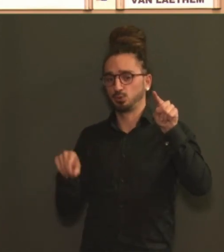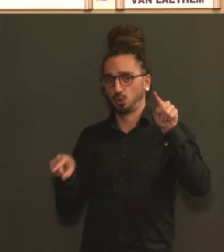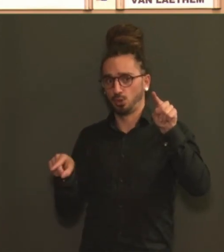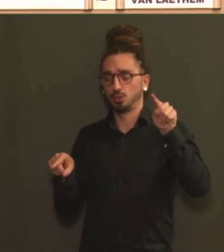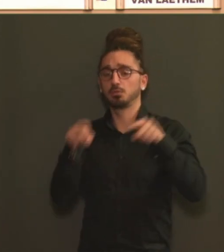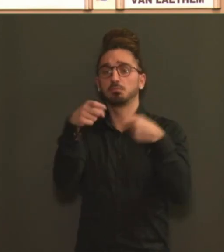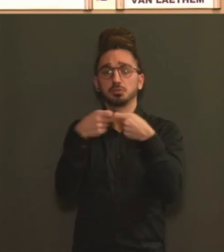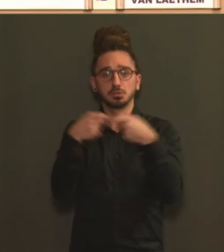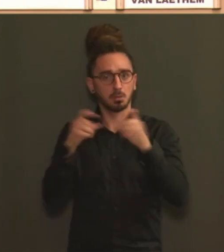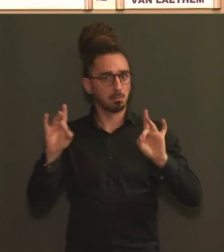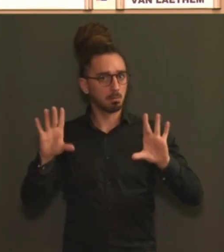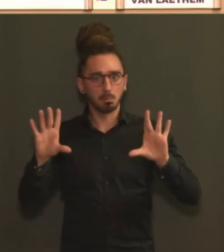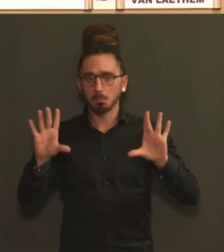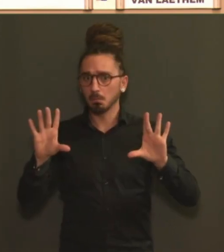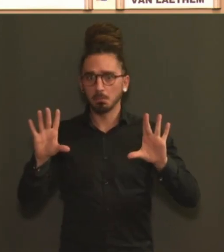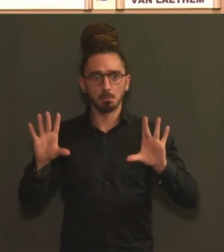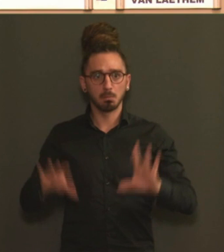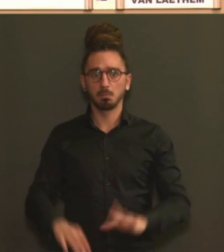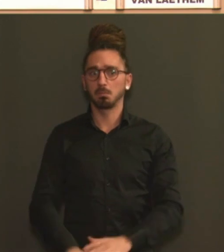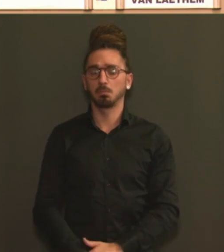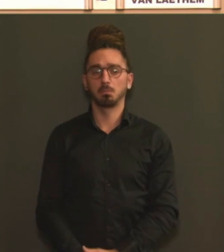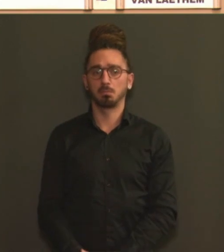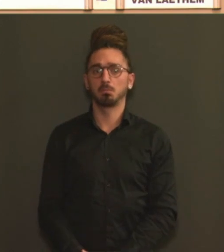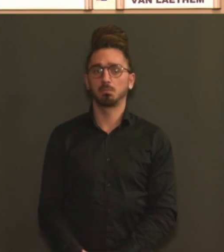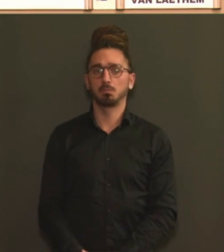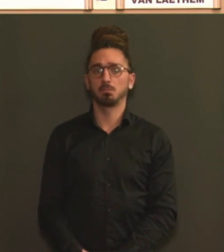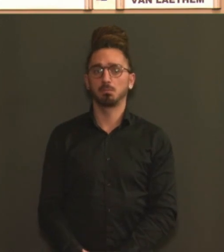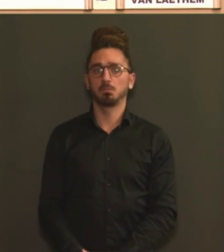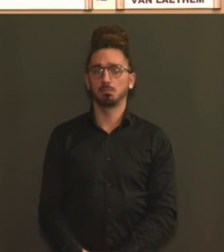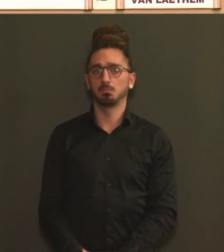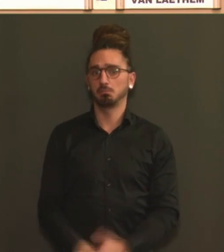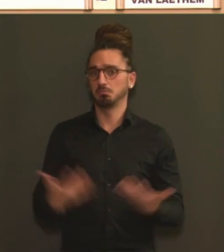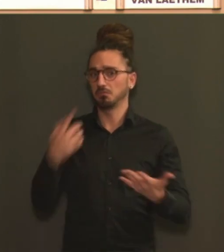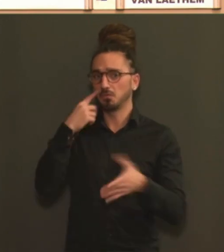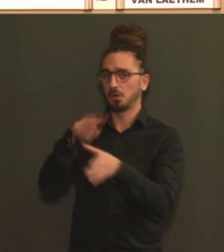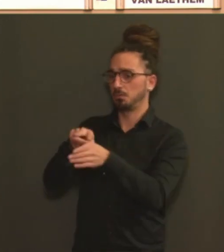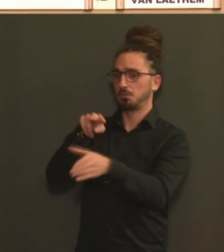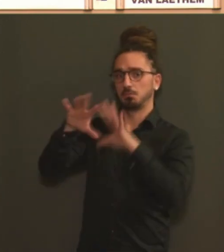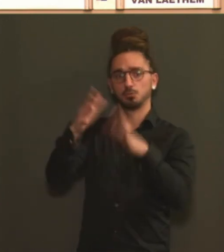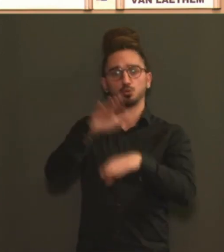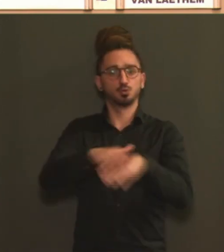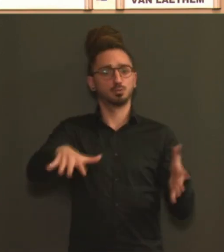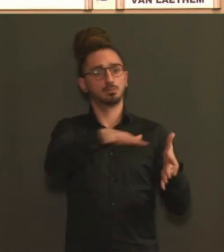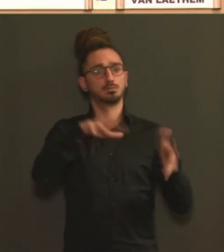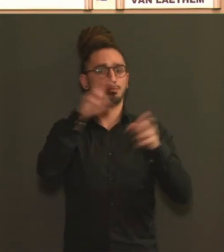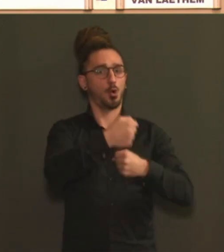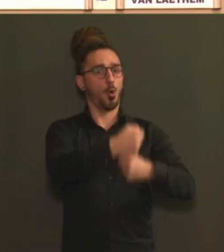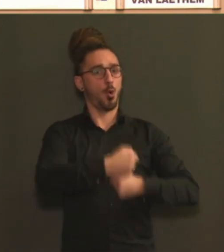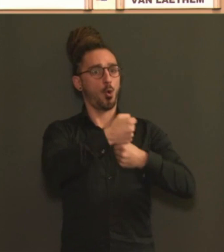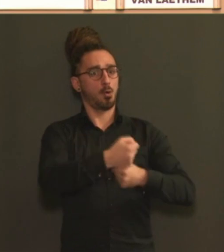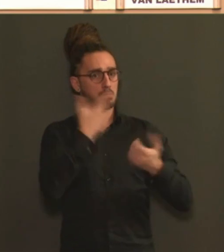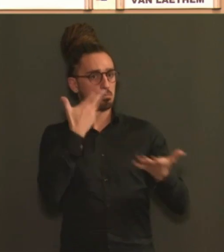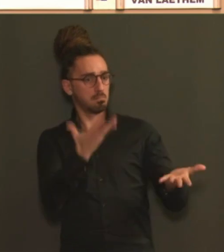niveau de Bruxelles-Capitale. Donc je pense que globalement parlant, actuellement dans les maisons de repos, la situation est meilleure que ce qu'elle